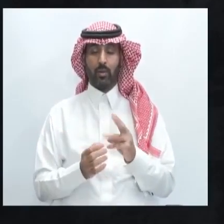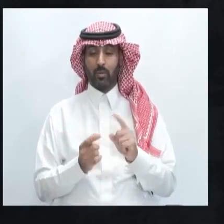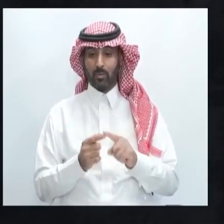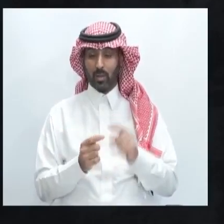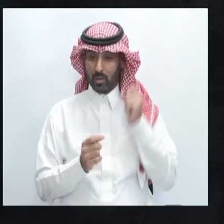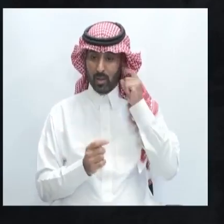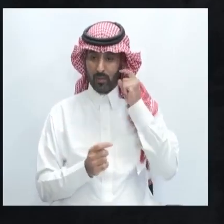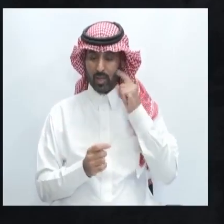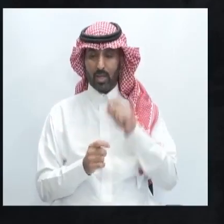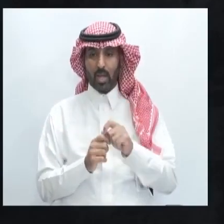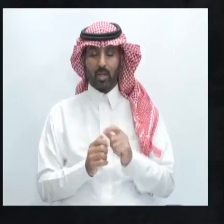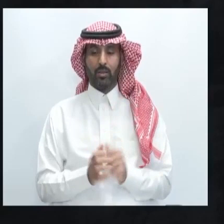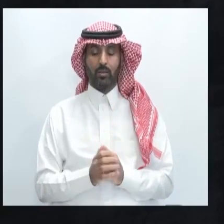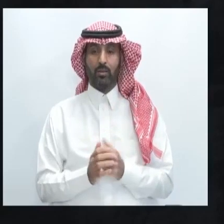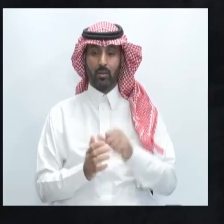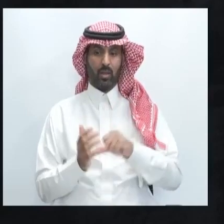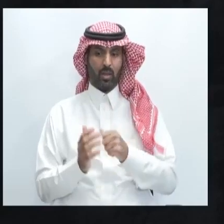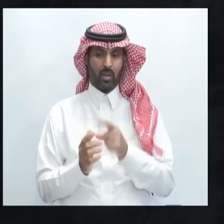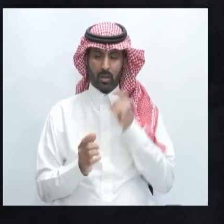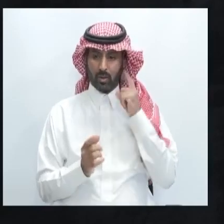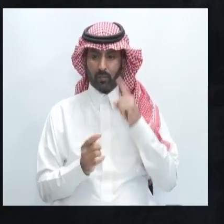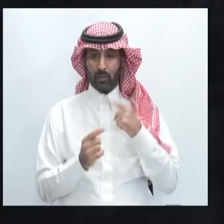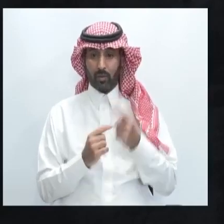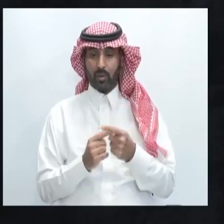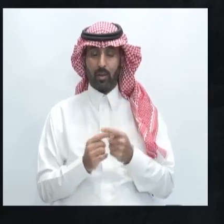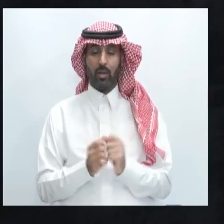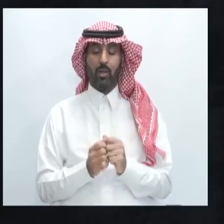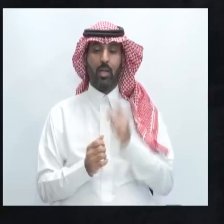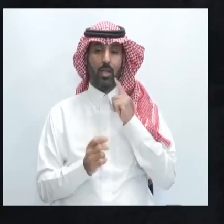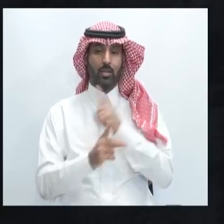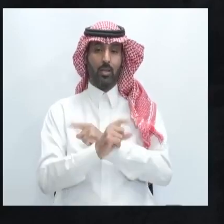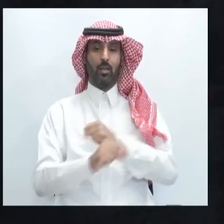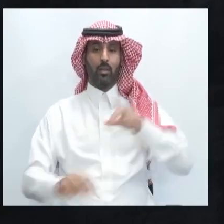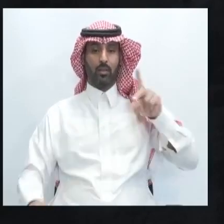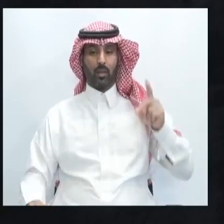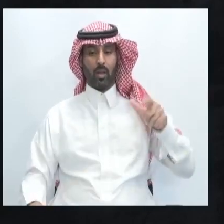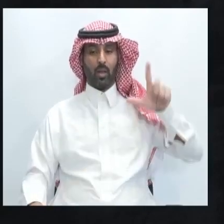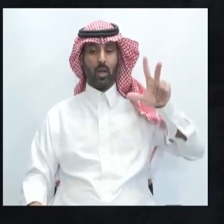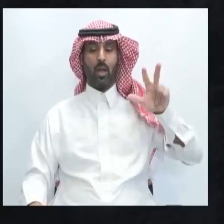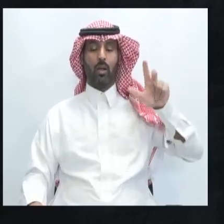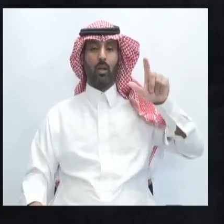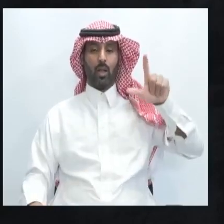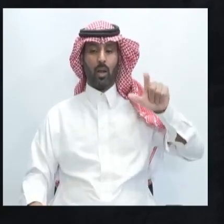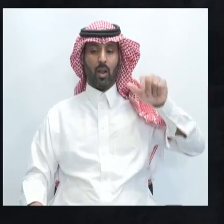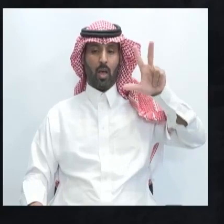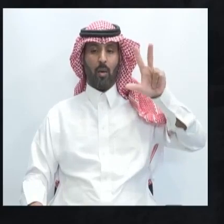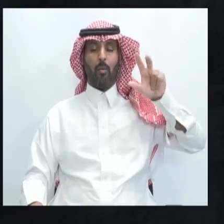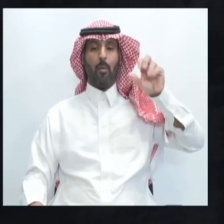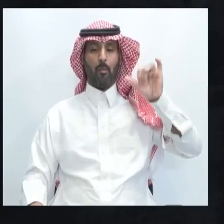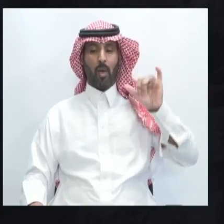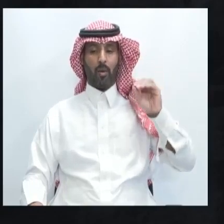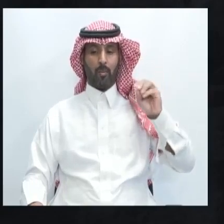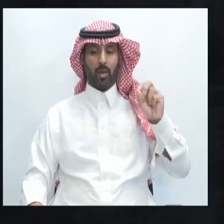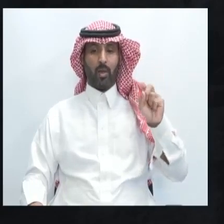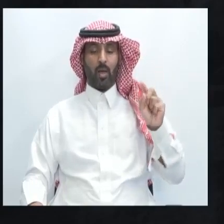ماده التفكير الناقد معكم الاستاذ طلال المهباش ومترجم لغه الاشاره الاستاذ صالح